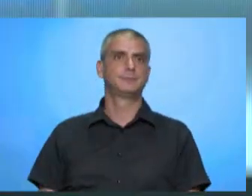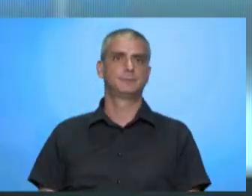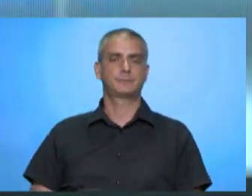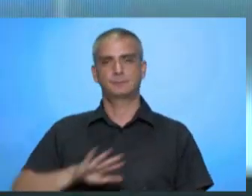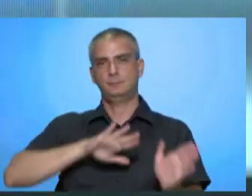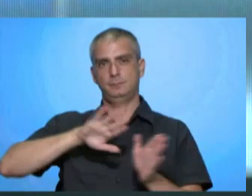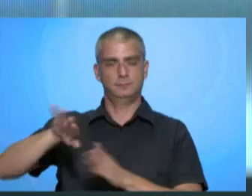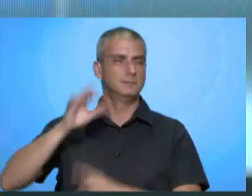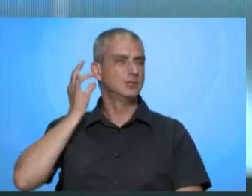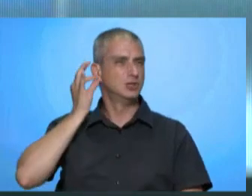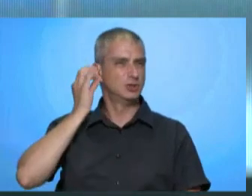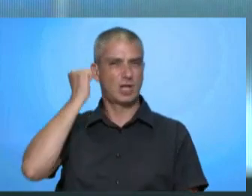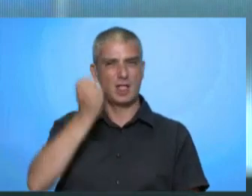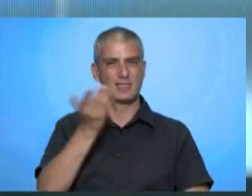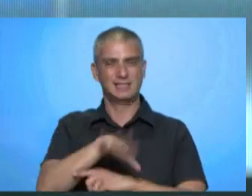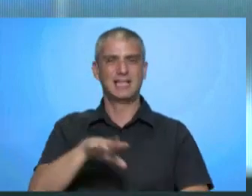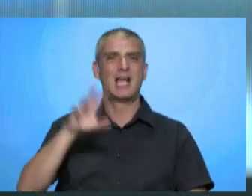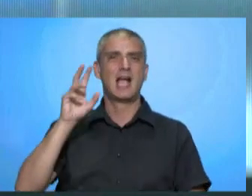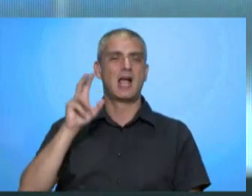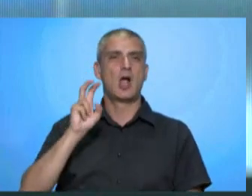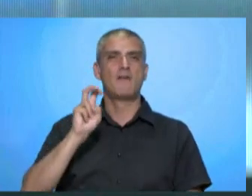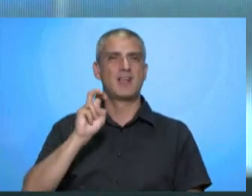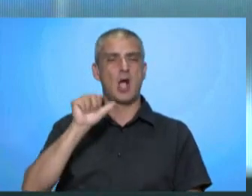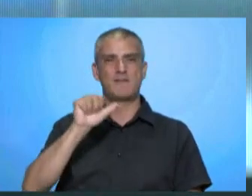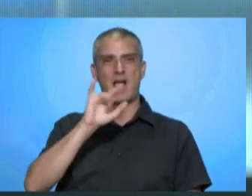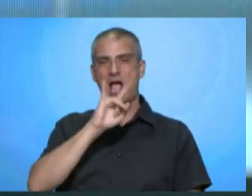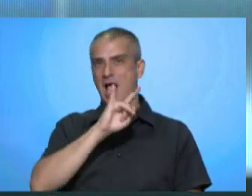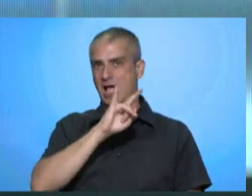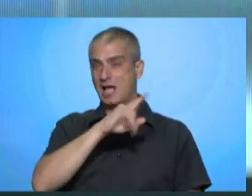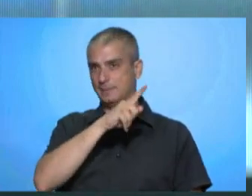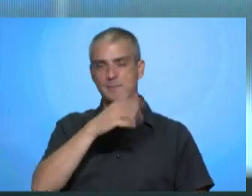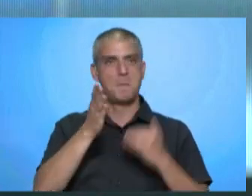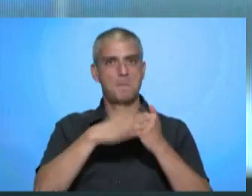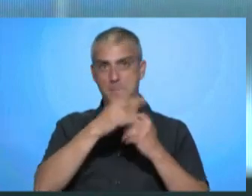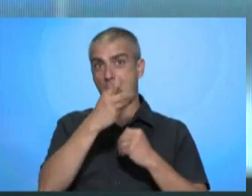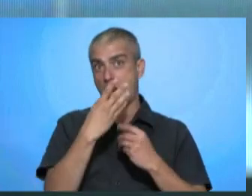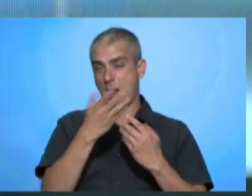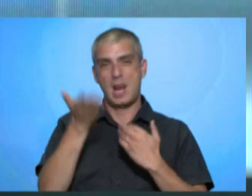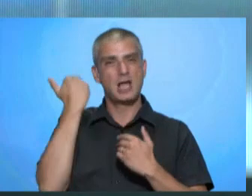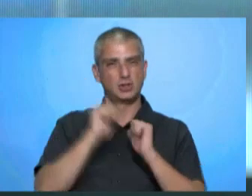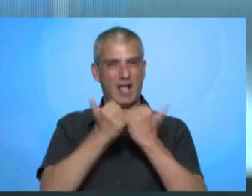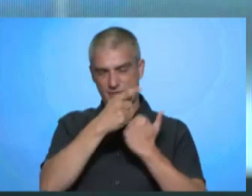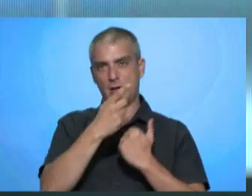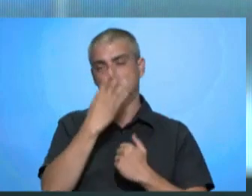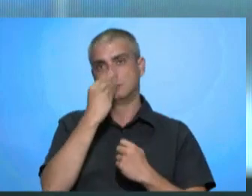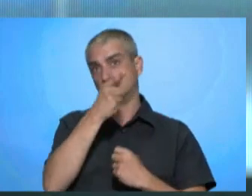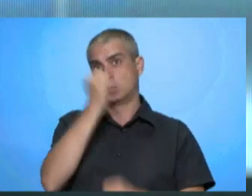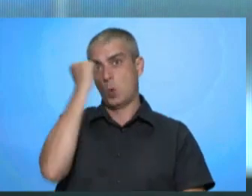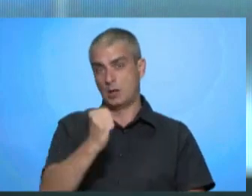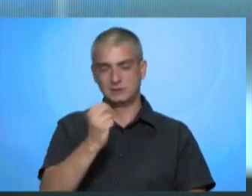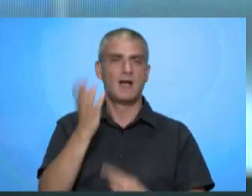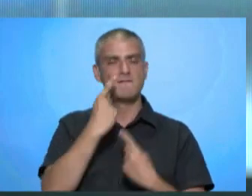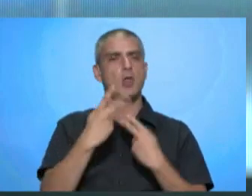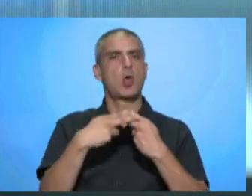אופיר החיים. היום הובא להערכת מעצר בעלה לשעבר בחשד למעורבות ברצח, וקרובת משפחה נוספת נשלחה למעצר